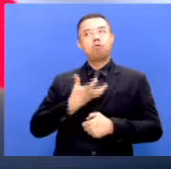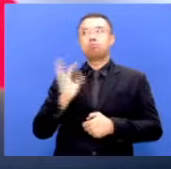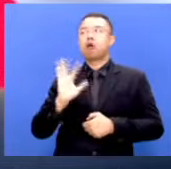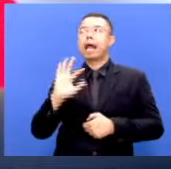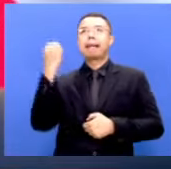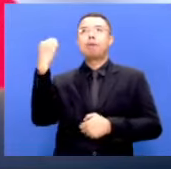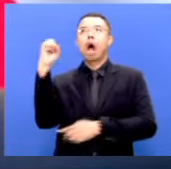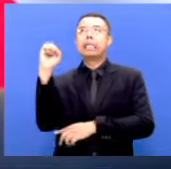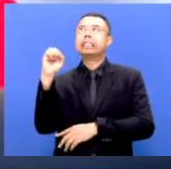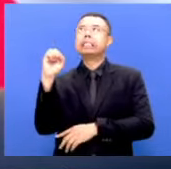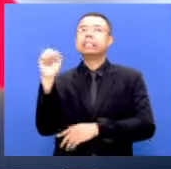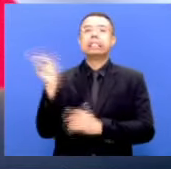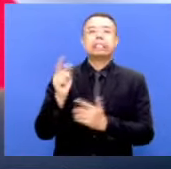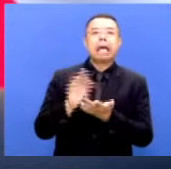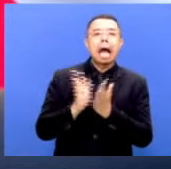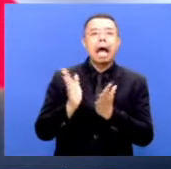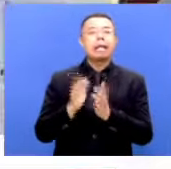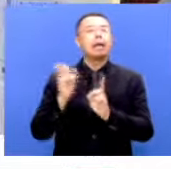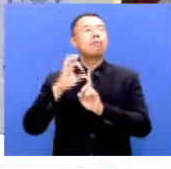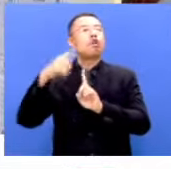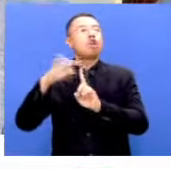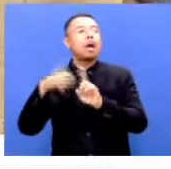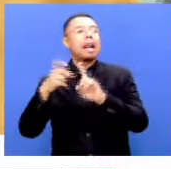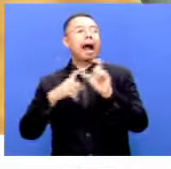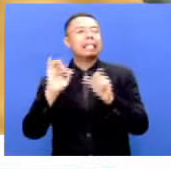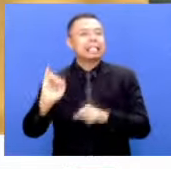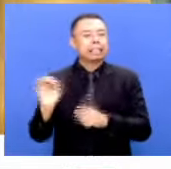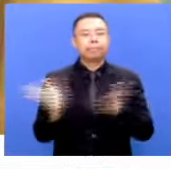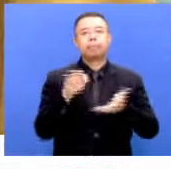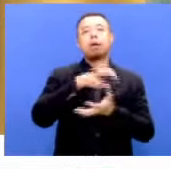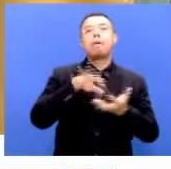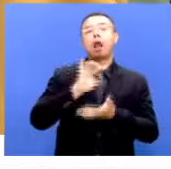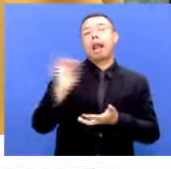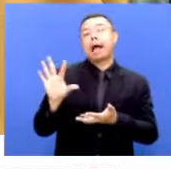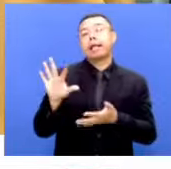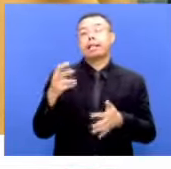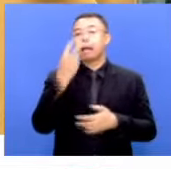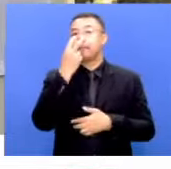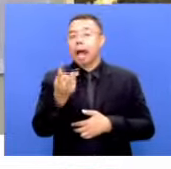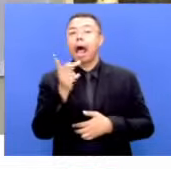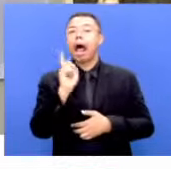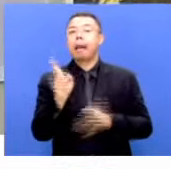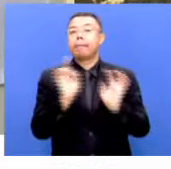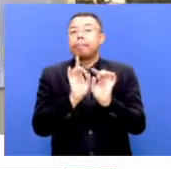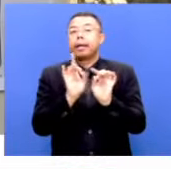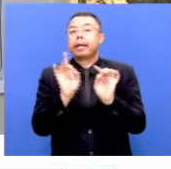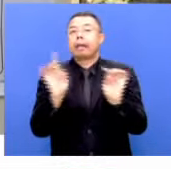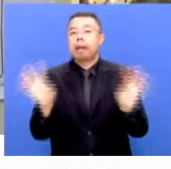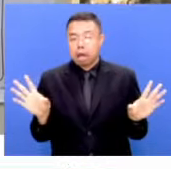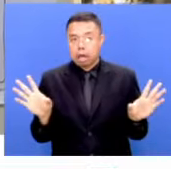demokrasi berdasarkan plutokrasi ee kemudian faktor lainnya adalah saya melihat ada adanya perbedaan